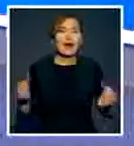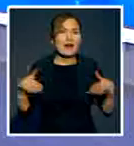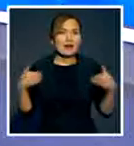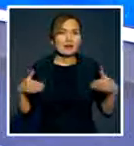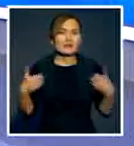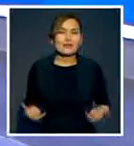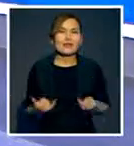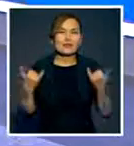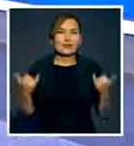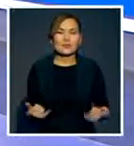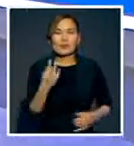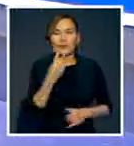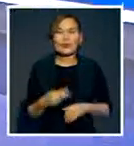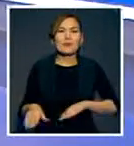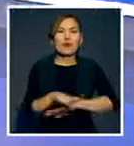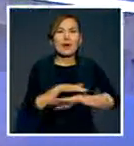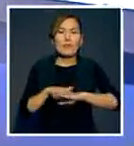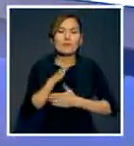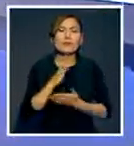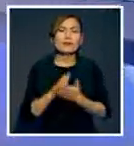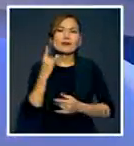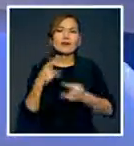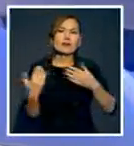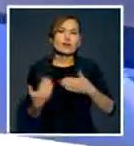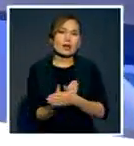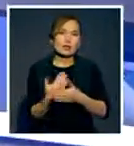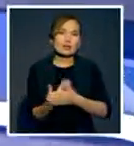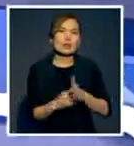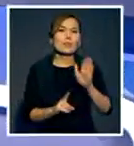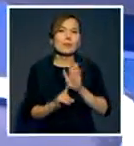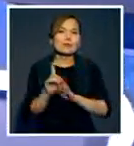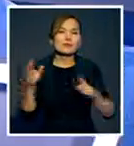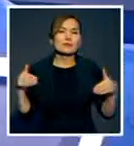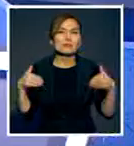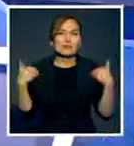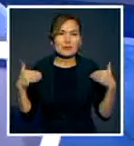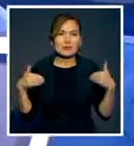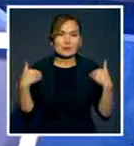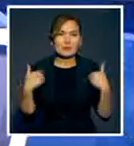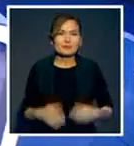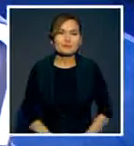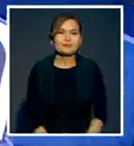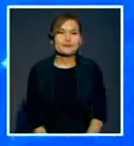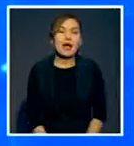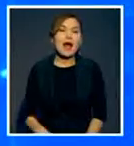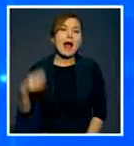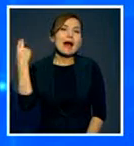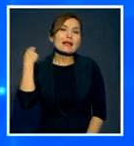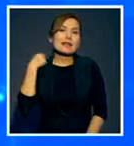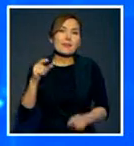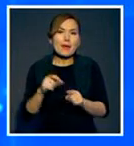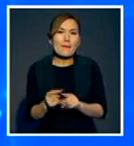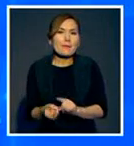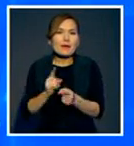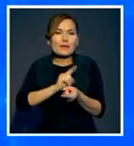Қайырлы күн, Астана студиясында мен Гүлназ Әлімгерей және сурд аудармашы Самал Нұрымова тікелей эфирде ақпарат. Латын